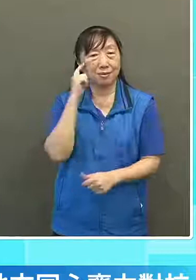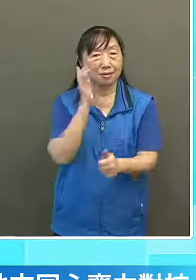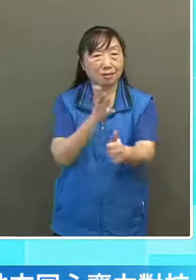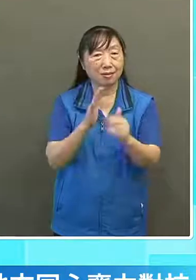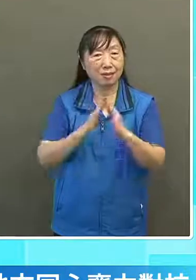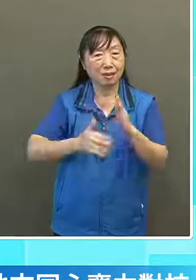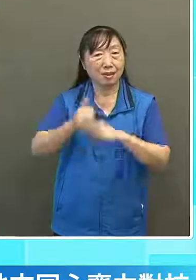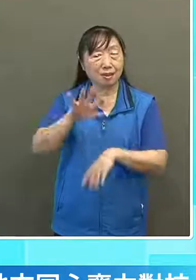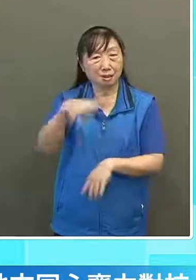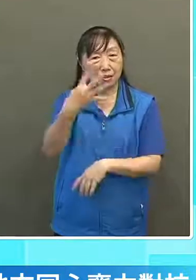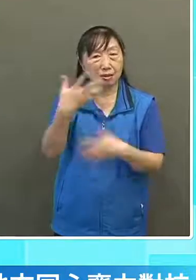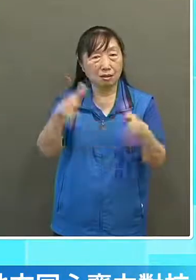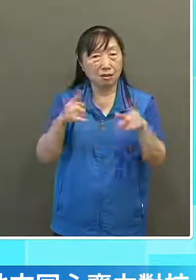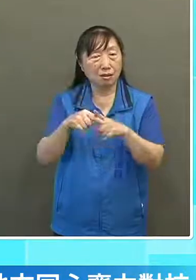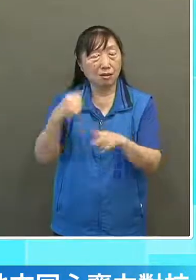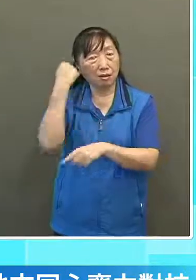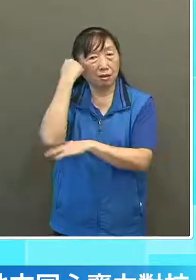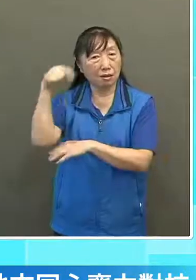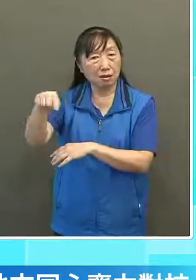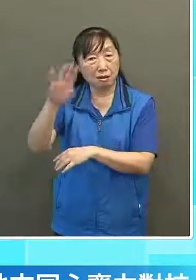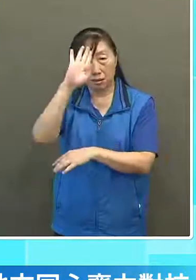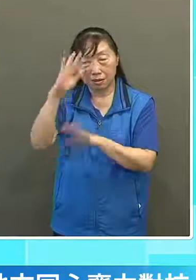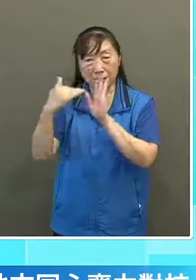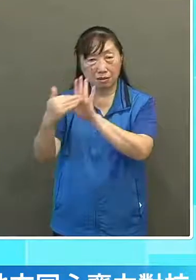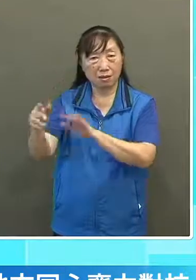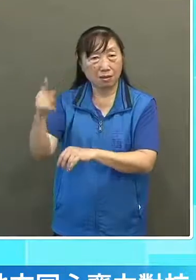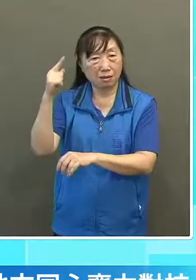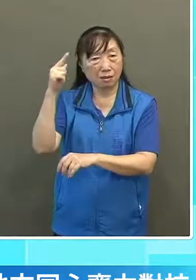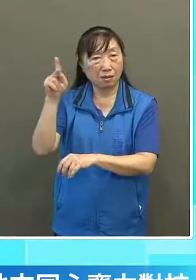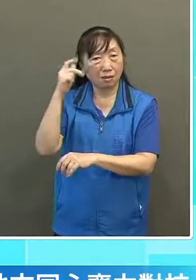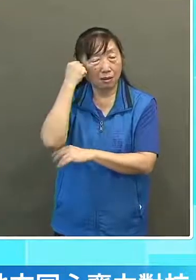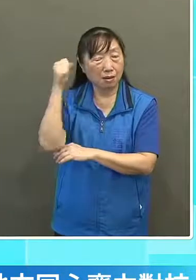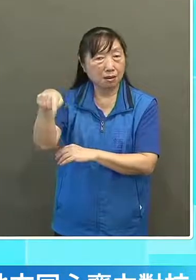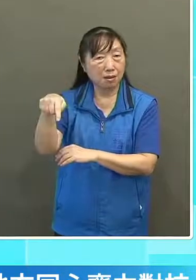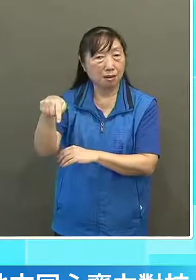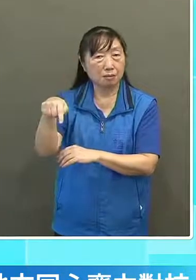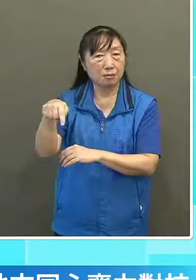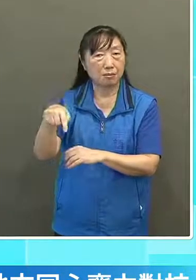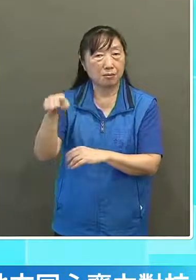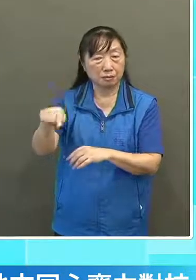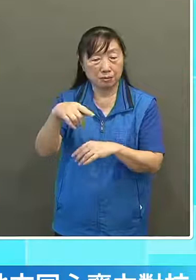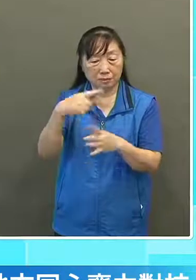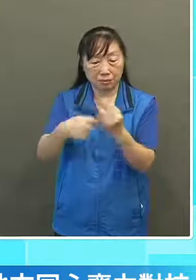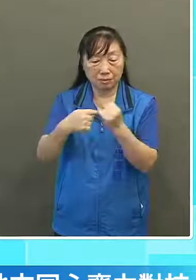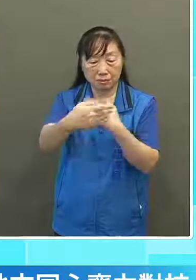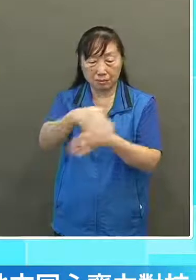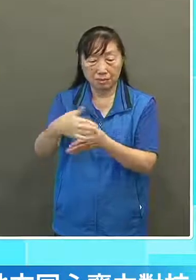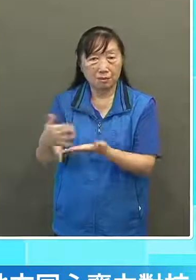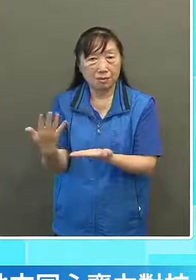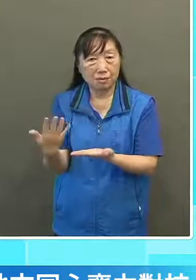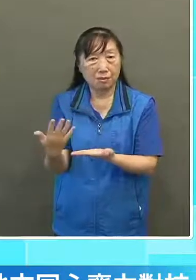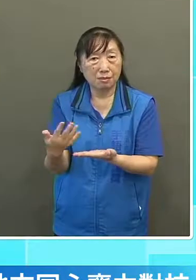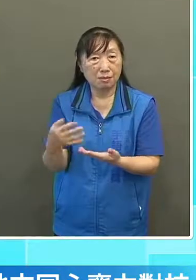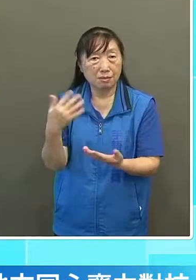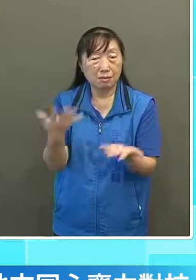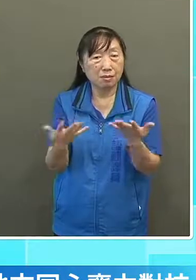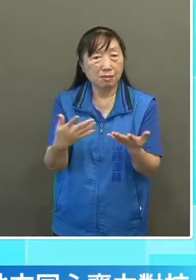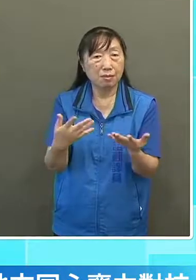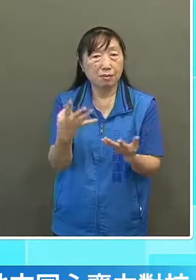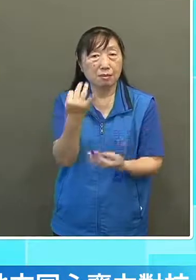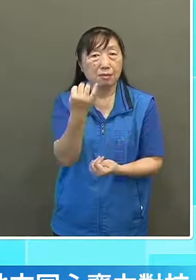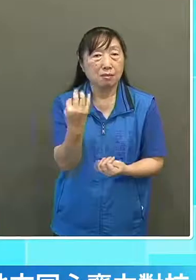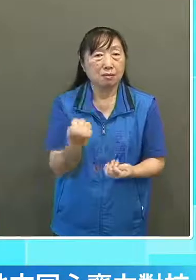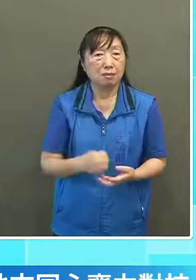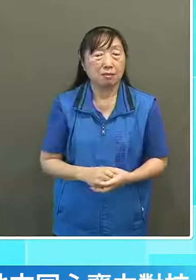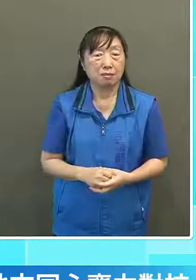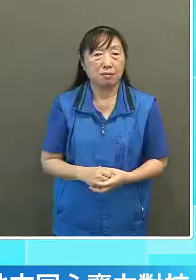大概400多人入住到那个防疫旅馆里面，那我们现在目前防疫旅馆的量能大概是回到了多少几成？